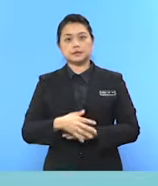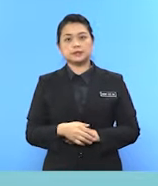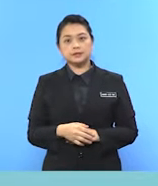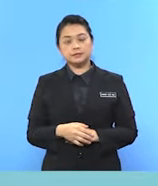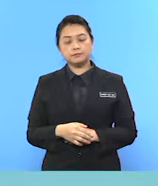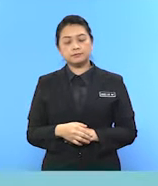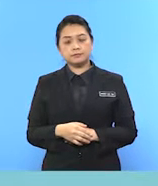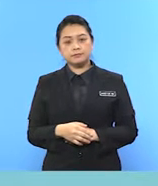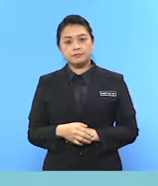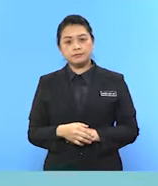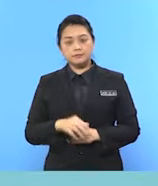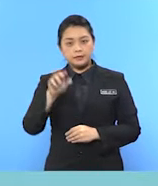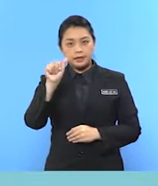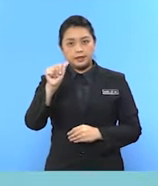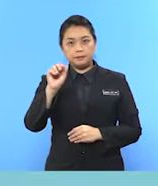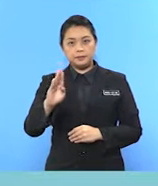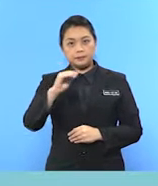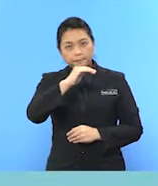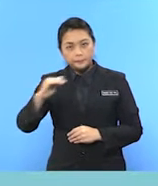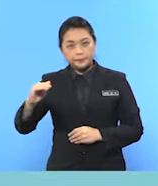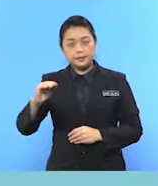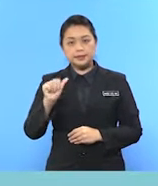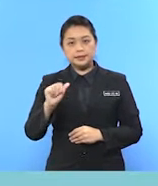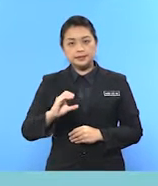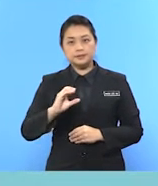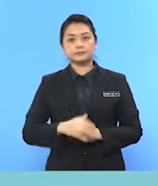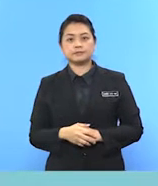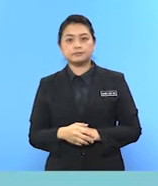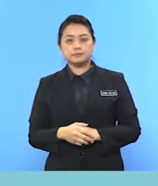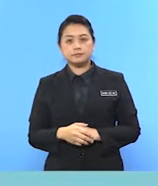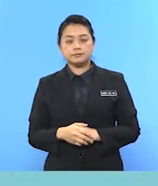hipotenus, iaitu AB per AC.